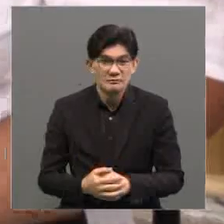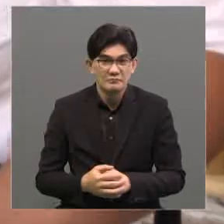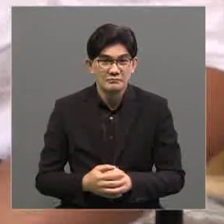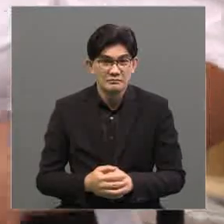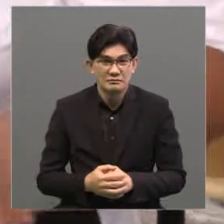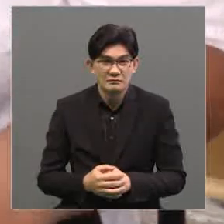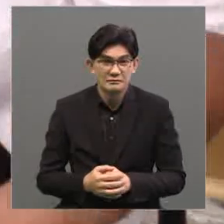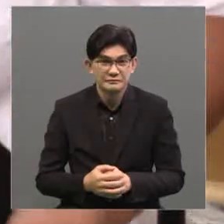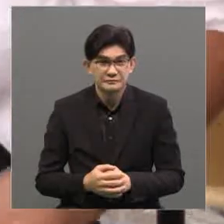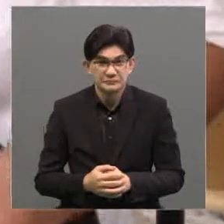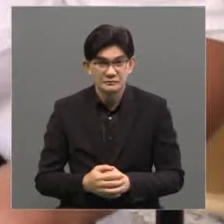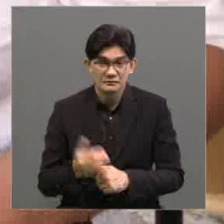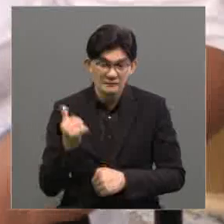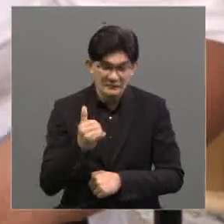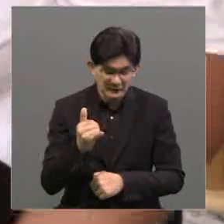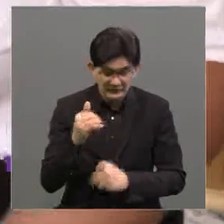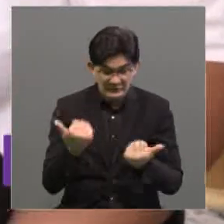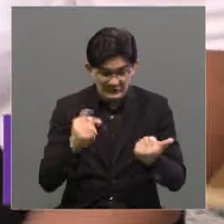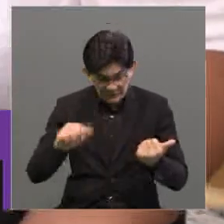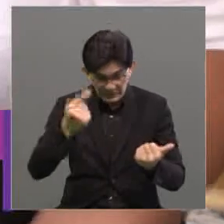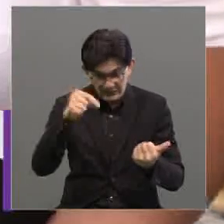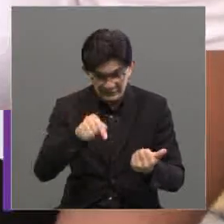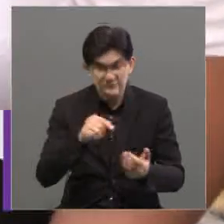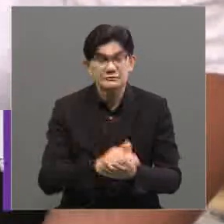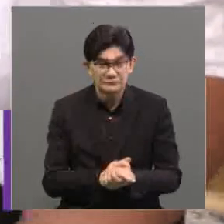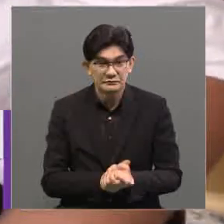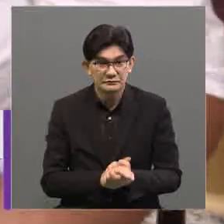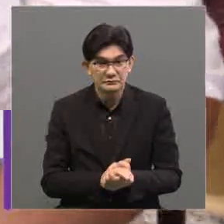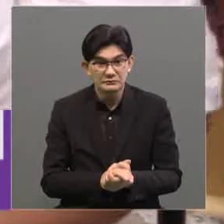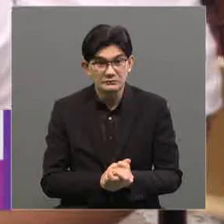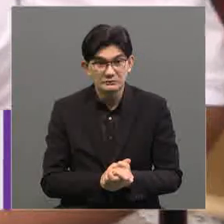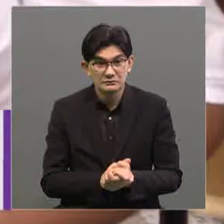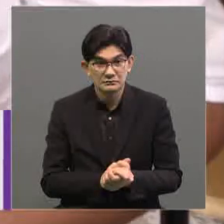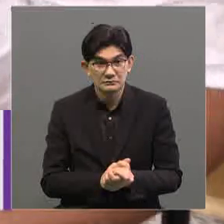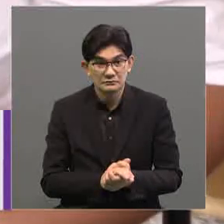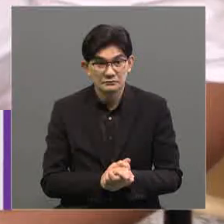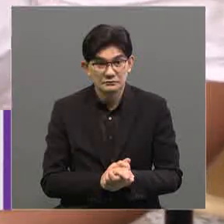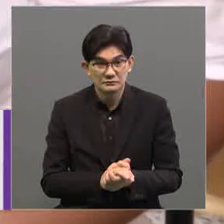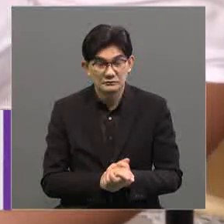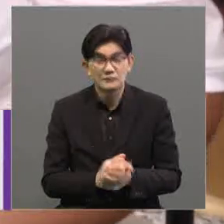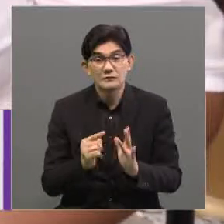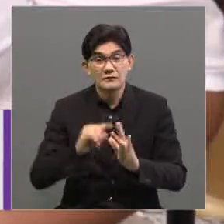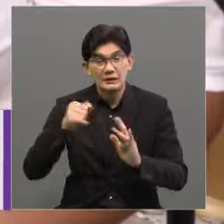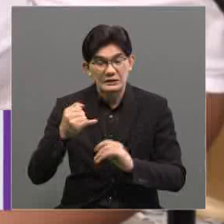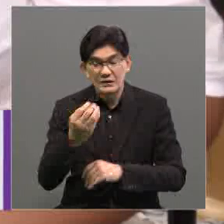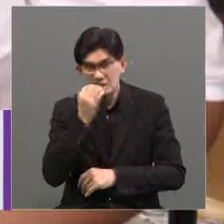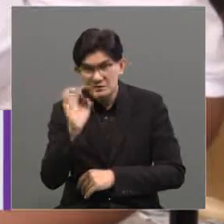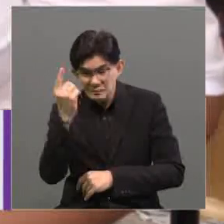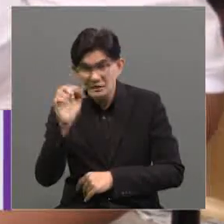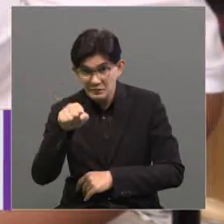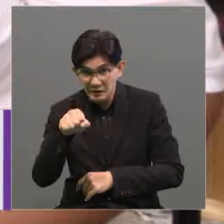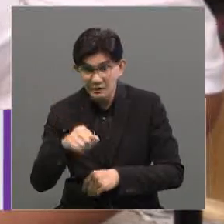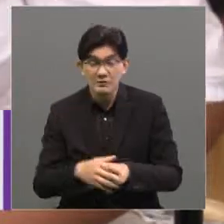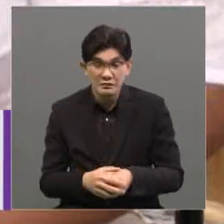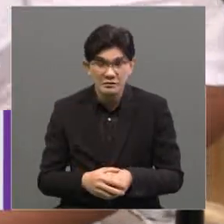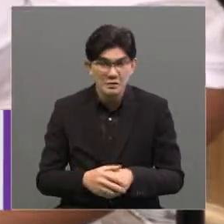ยังไม่เคยค่ะมาที่นี่แหละเพิ่งเคยค่ะเพิ่งเคยมาครั้งแรกด้วย พิซซ่าเจถือว่าเป็นอาหารแปลกใหม่สำหรับคนที่เริ่มกินเจไหม